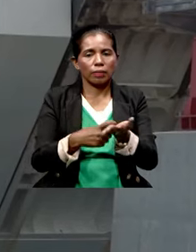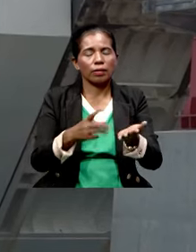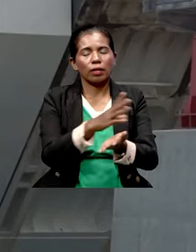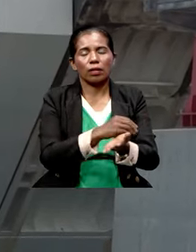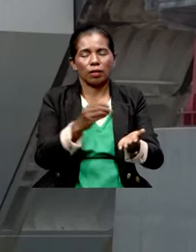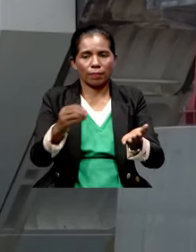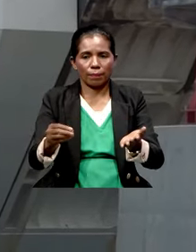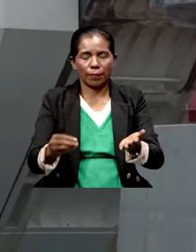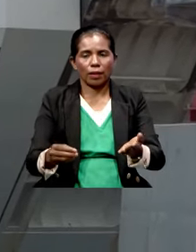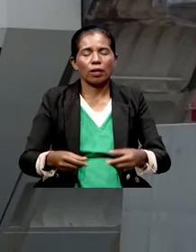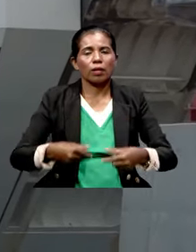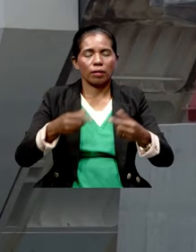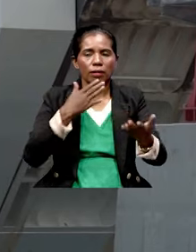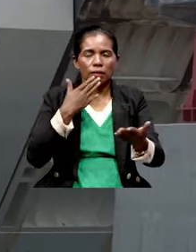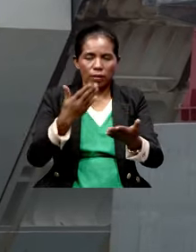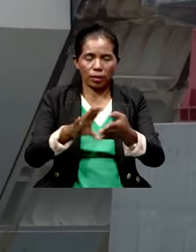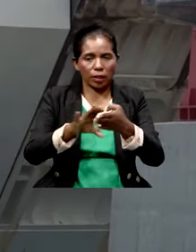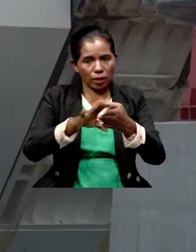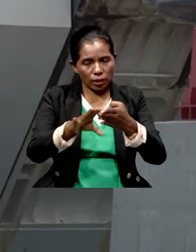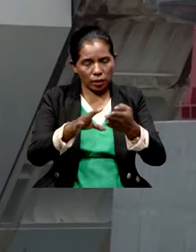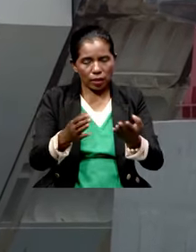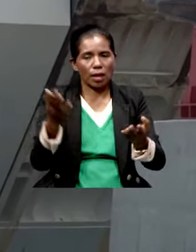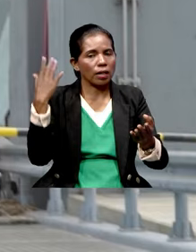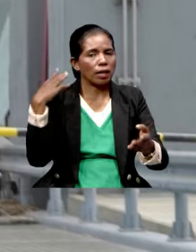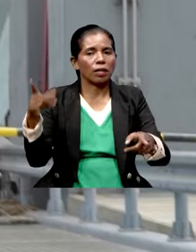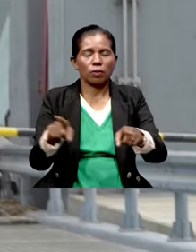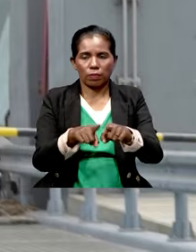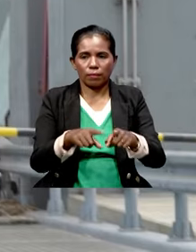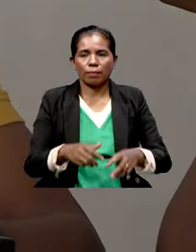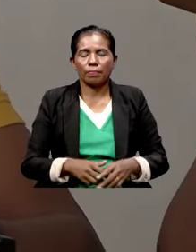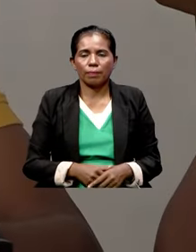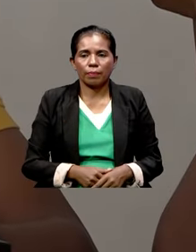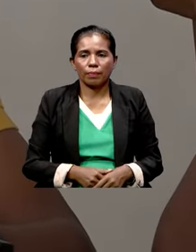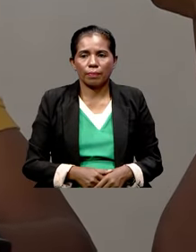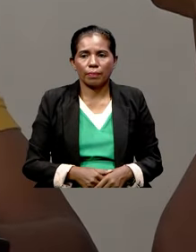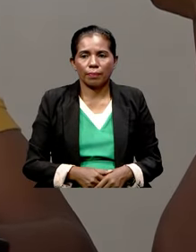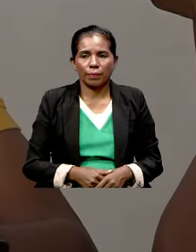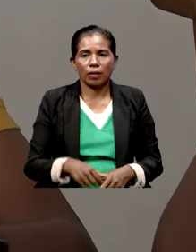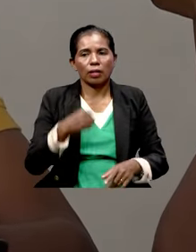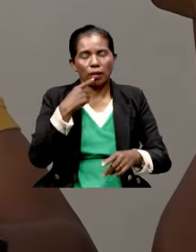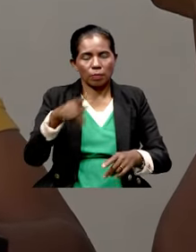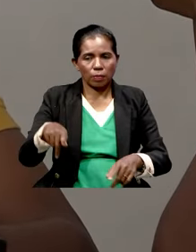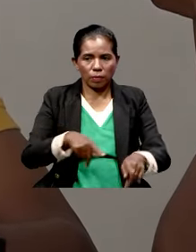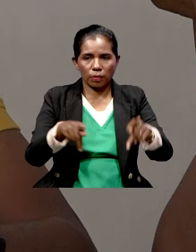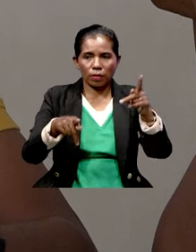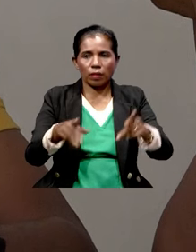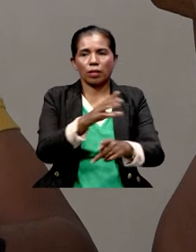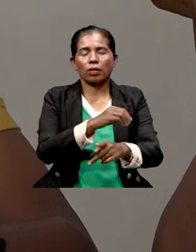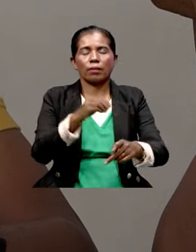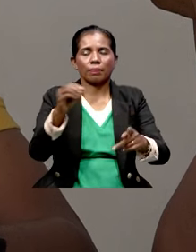Berlin ramelau, funciona normal hanesan antes. Esclarecemos ba ya publica tak horario